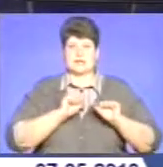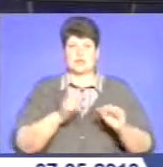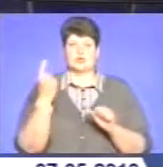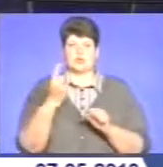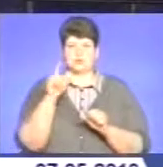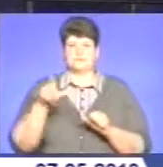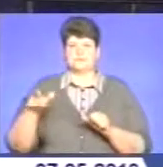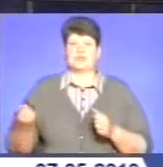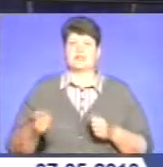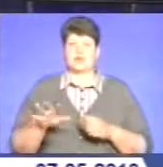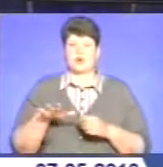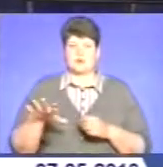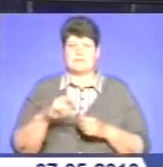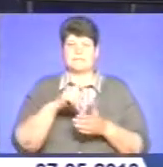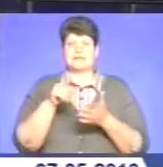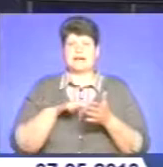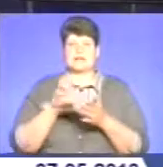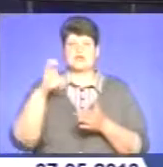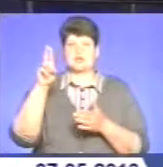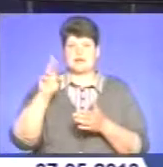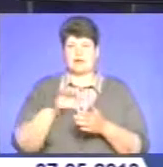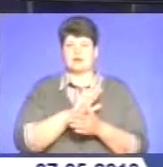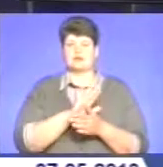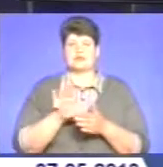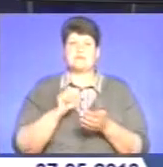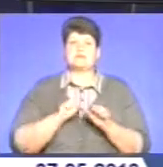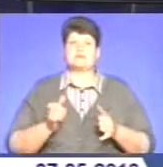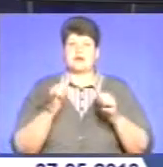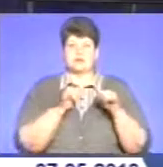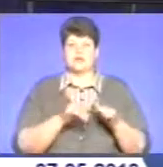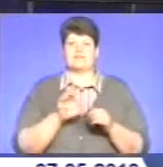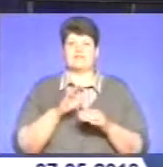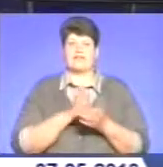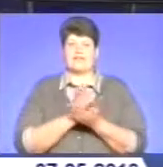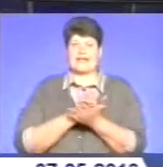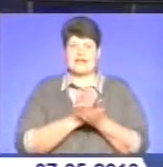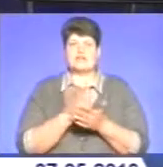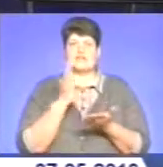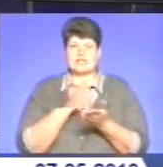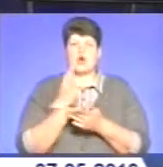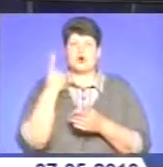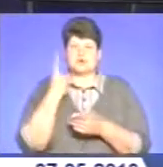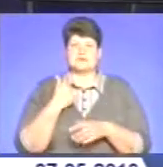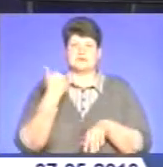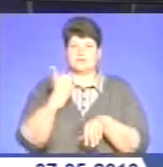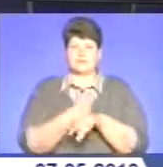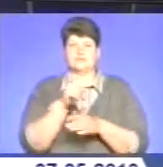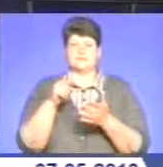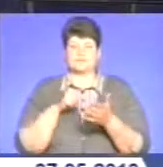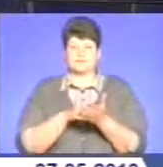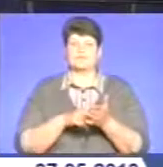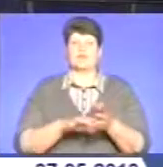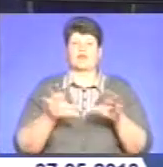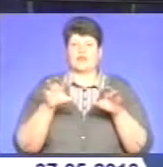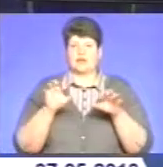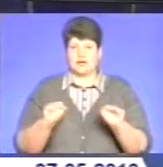Тернопільщини. Питання соціального забезпечення людей похилого віку, ветеранів, є одним з пріоритетів роботи органів влади, зазначив під